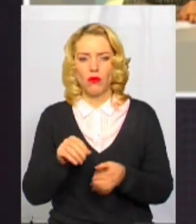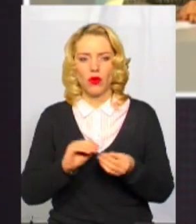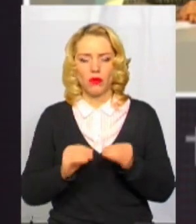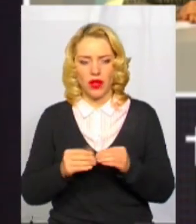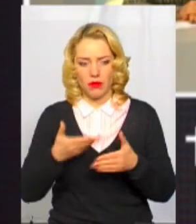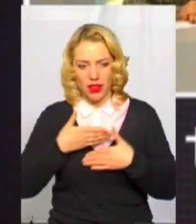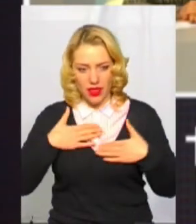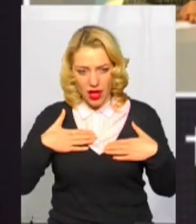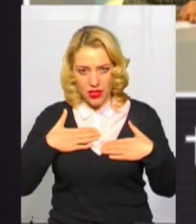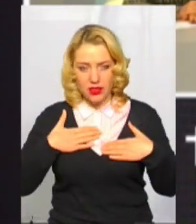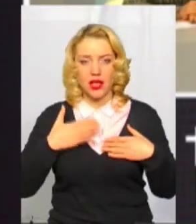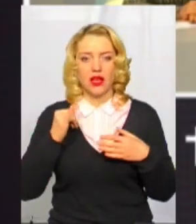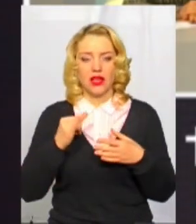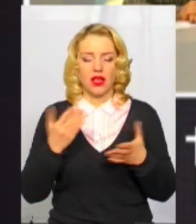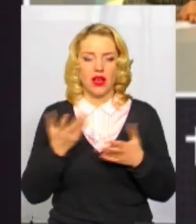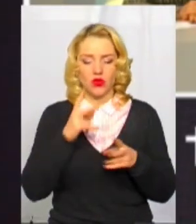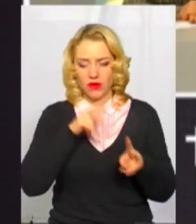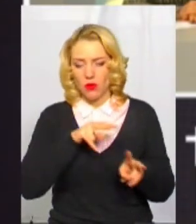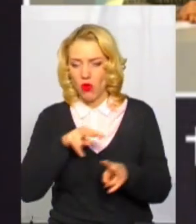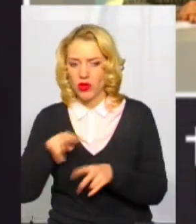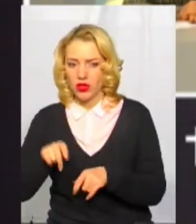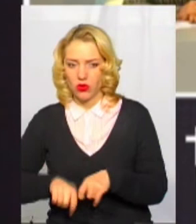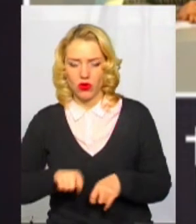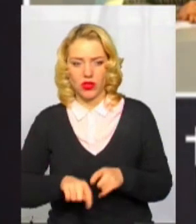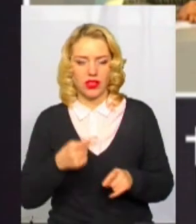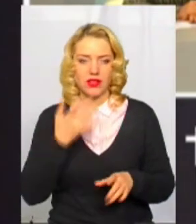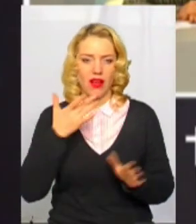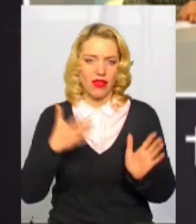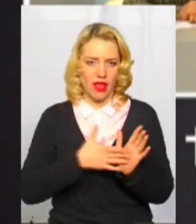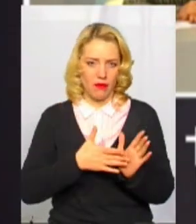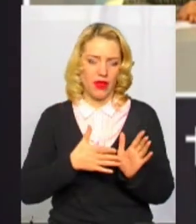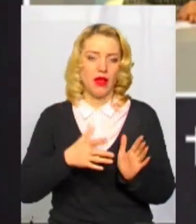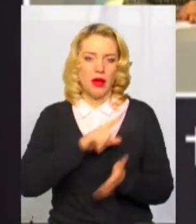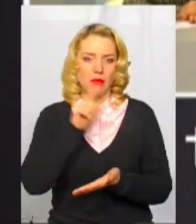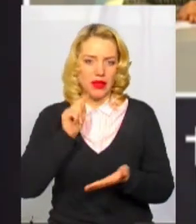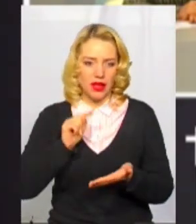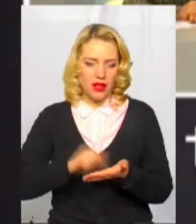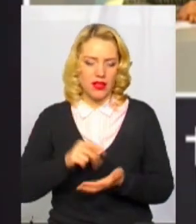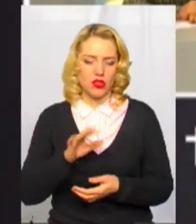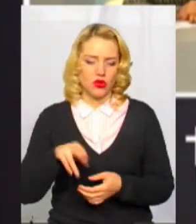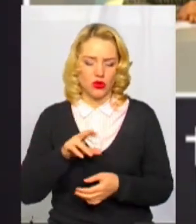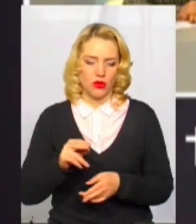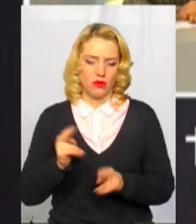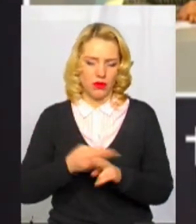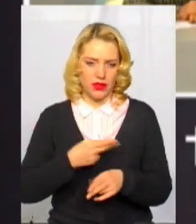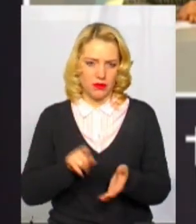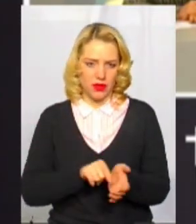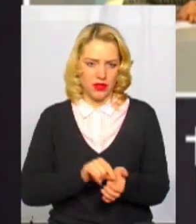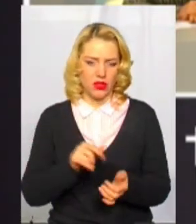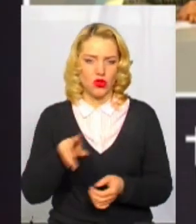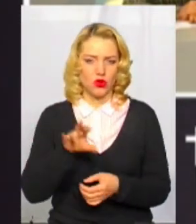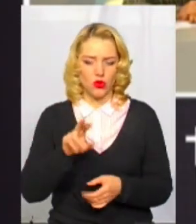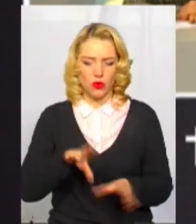і чи якимось чином ви моніторите це ганебне питання про позбавлення пенсій стосовно внутрішньопереміщених